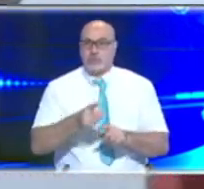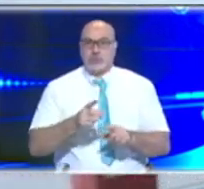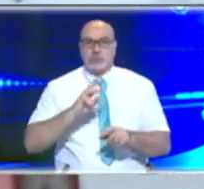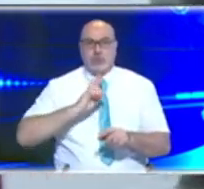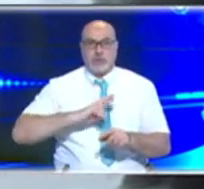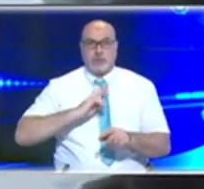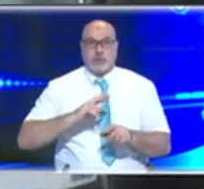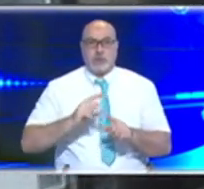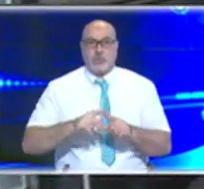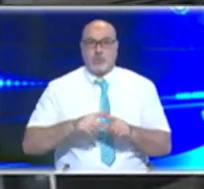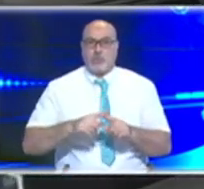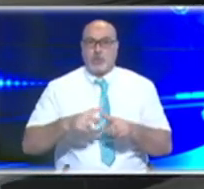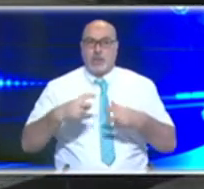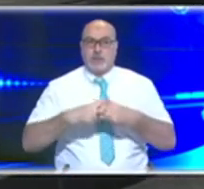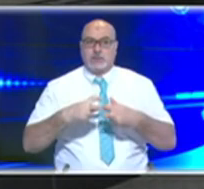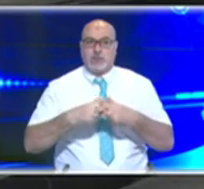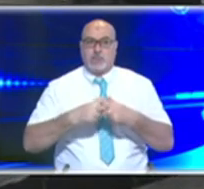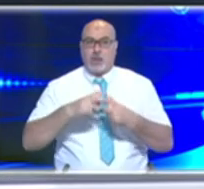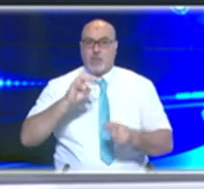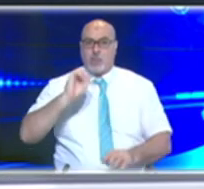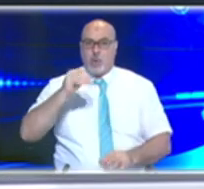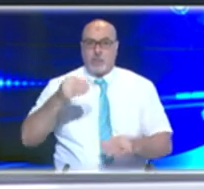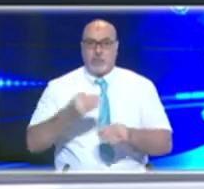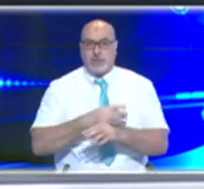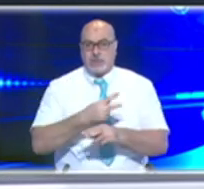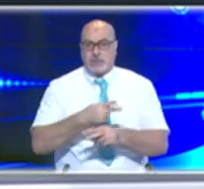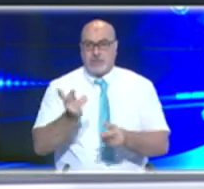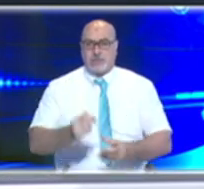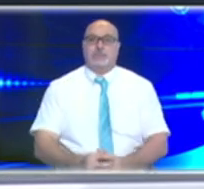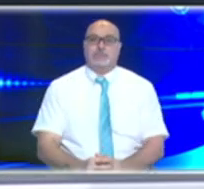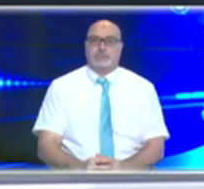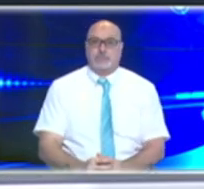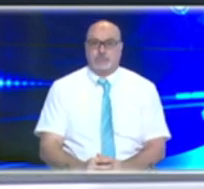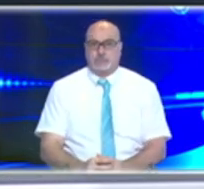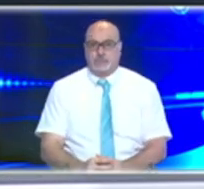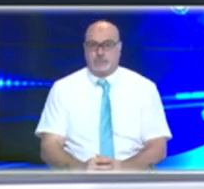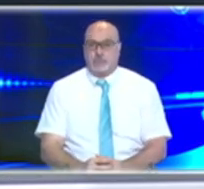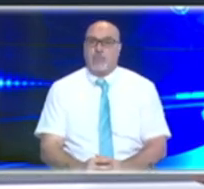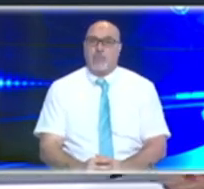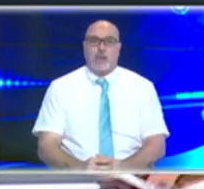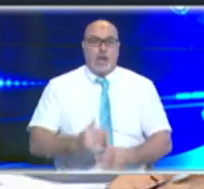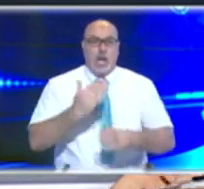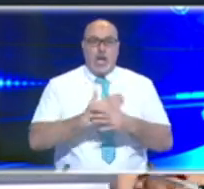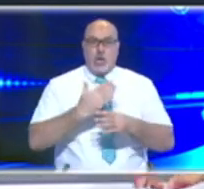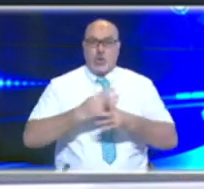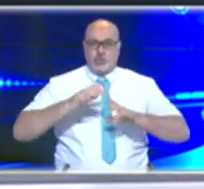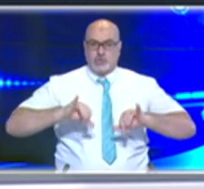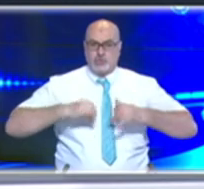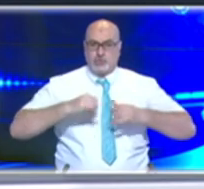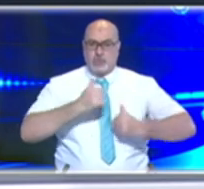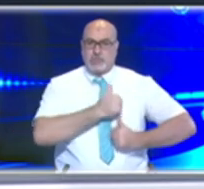الأمنية للسير الحسن لمجريات الامتحانات. وبمدارس